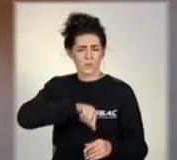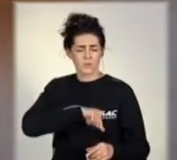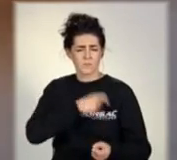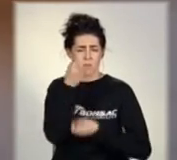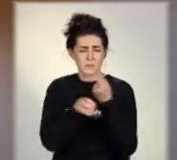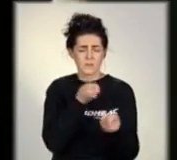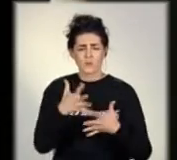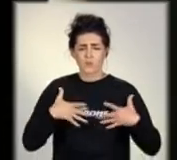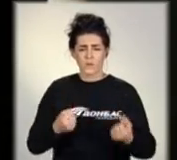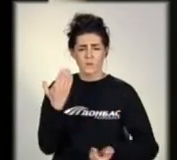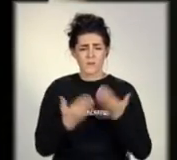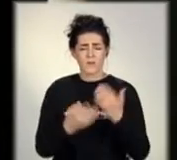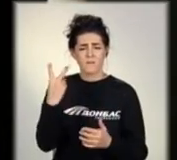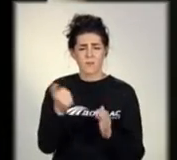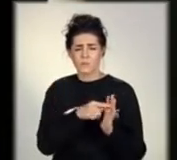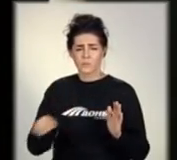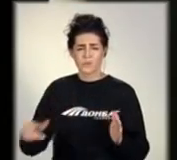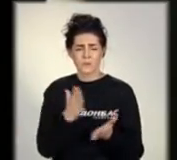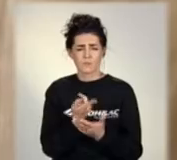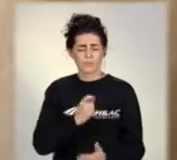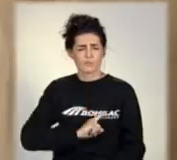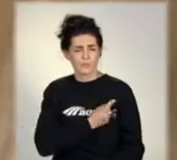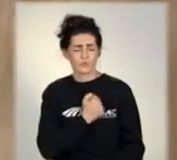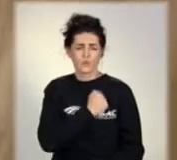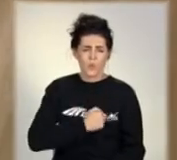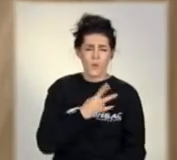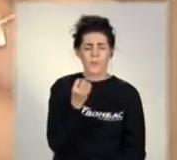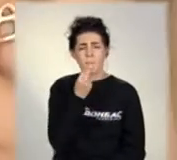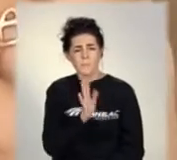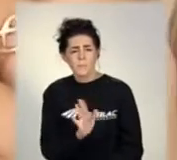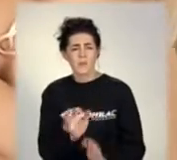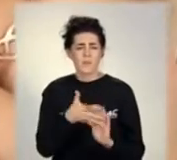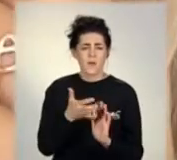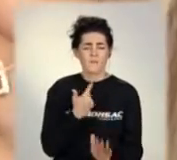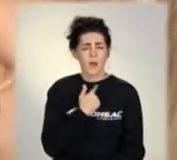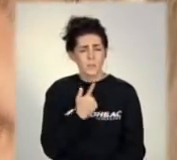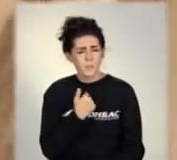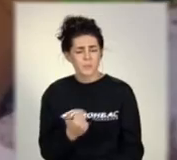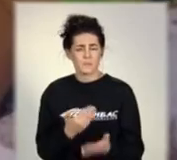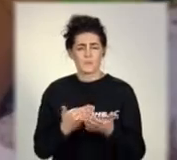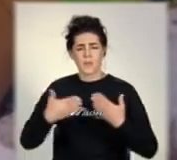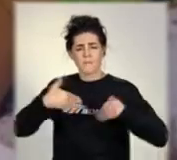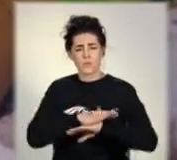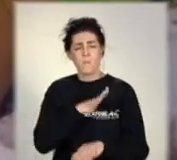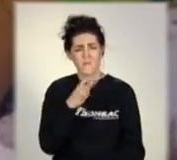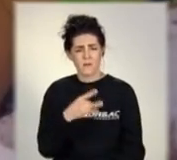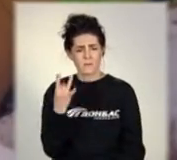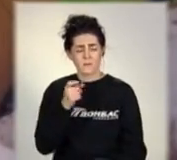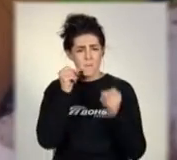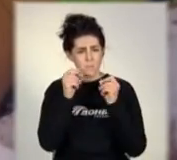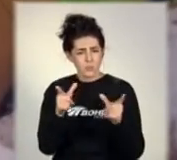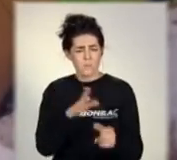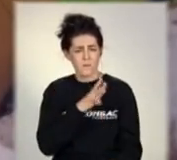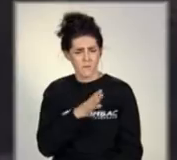Якщо протягом 2 тижнів відчуваєте агресію, щогодини їсте або навпаки бракує апетиту, а вночі кілька разів